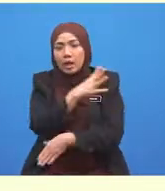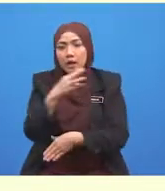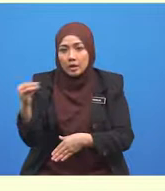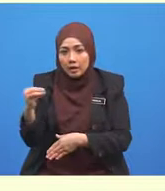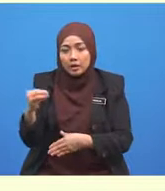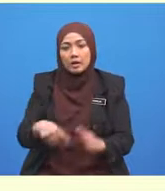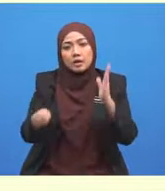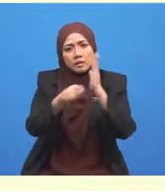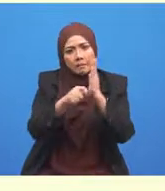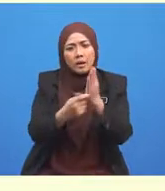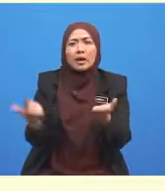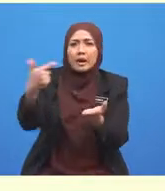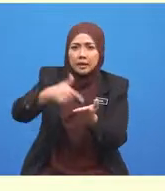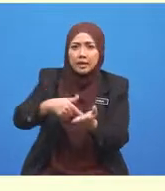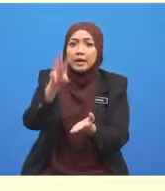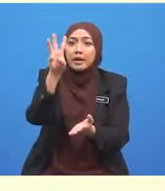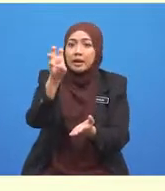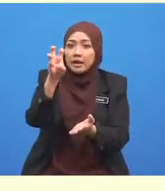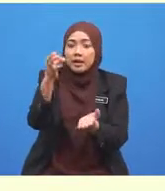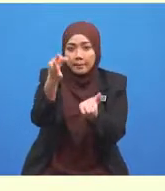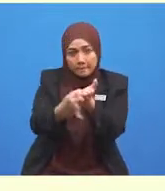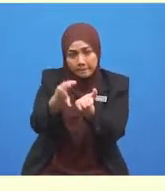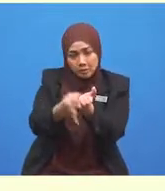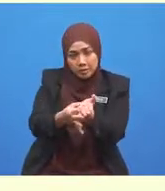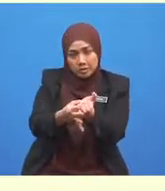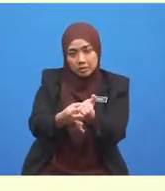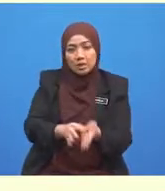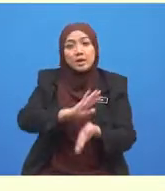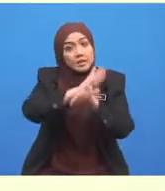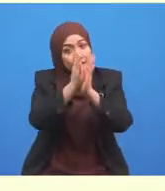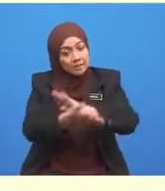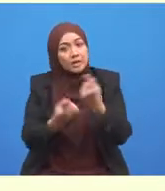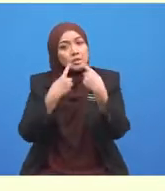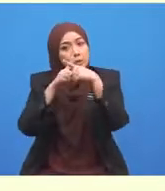dan tambah lagi 60 sen menjadi